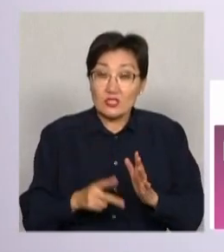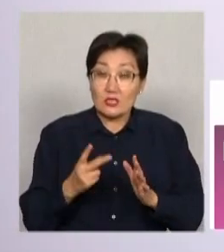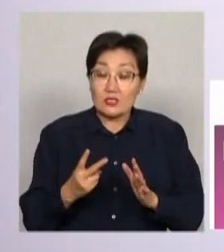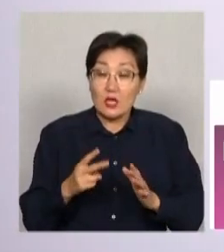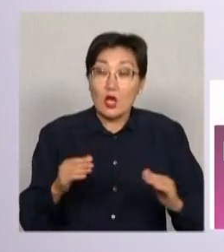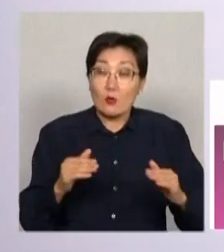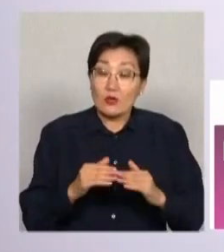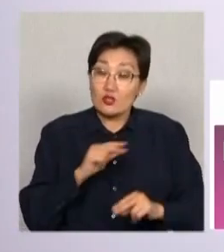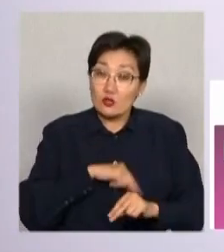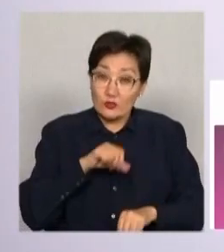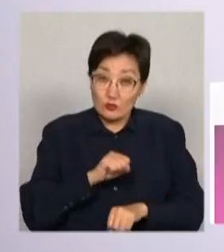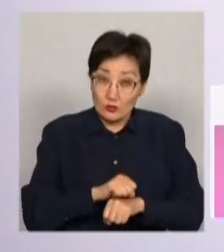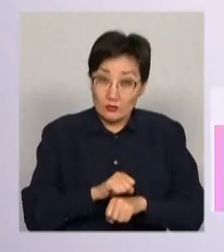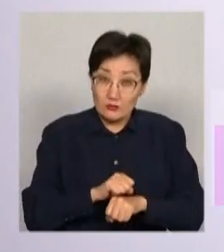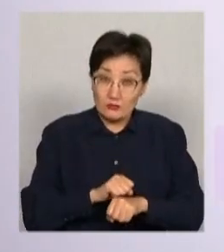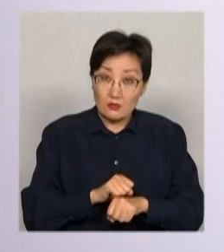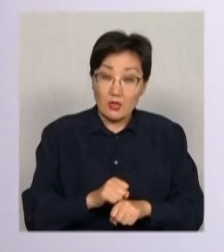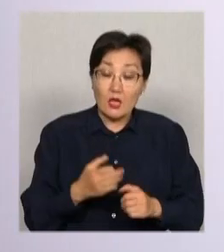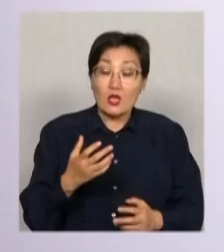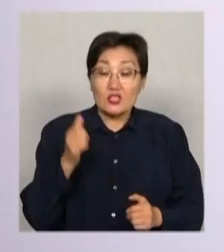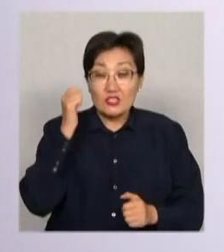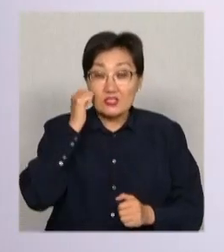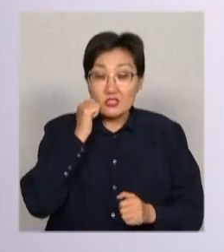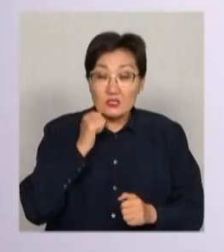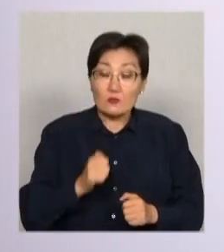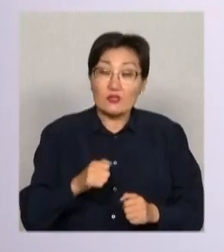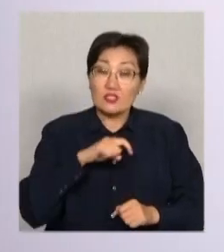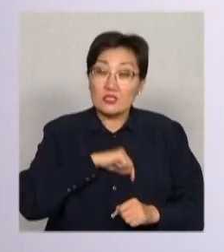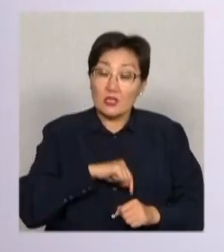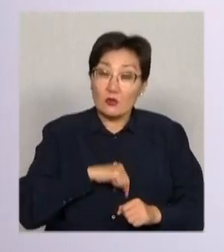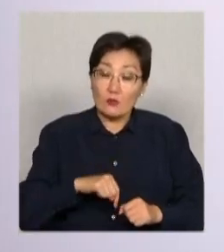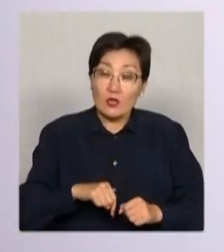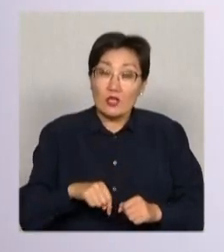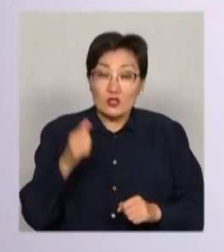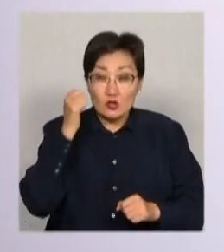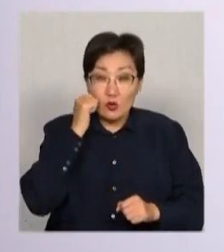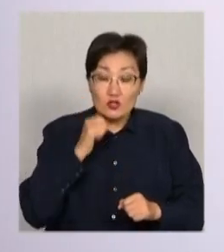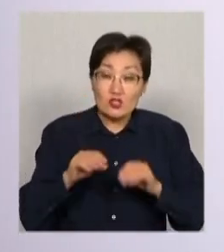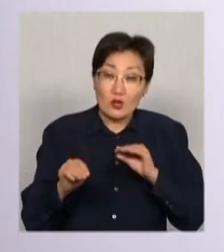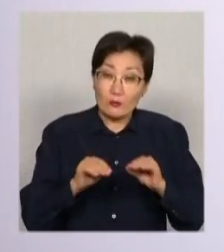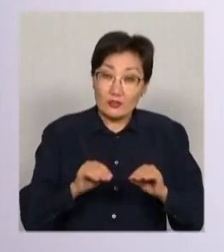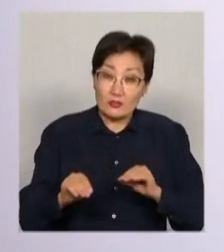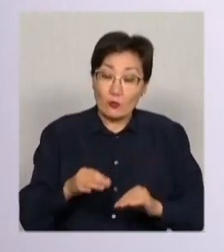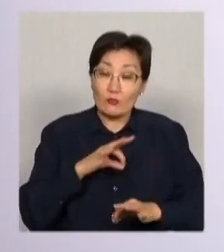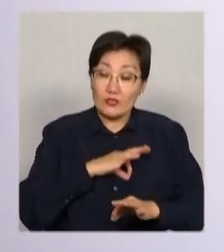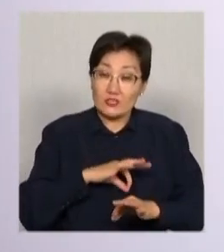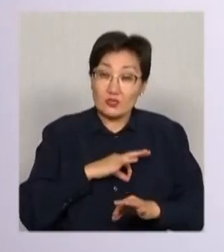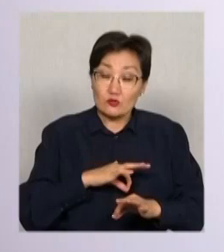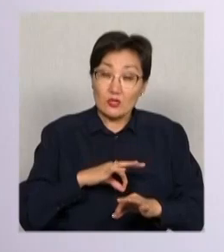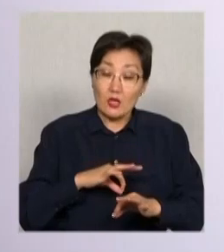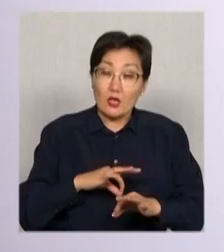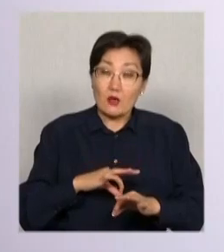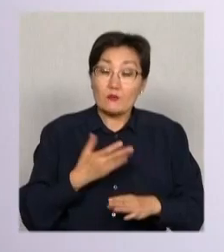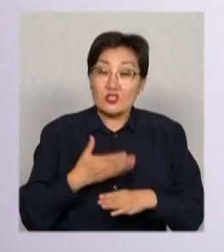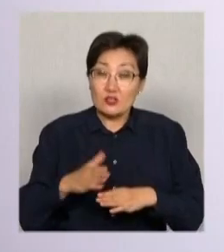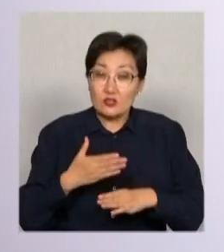объект тоқтатылды. Ескірген моральдық және физикалық тозған жабдықты пайдаланудан